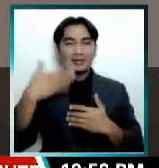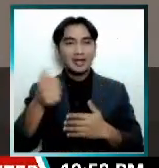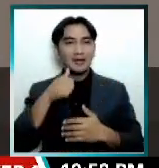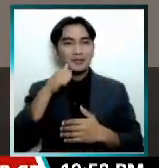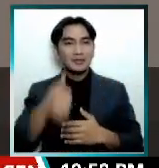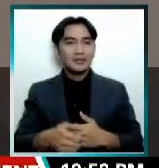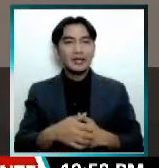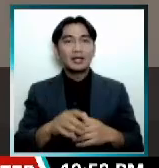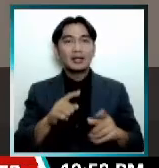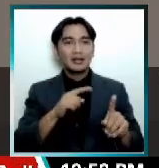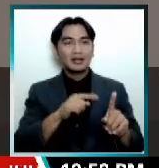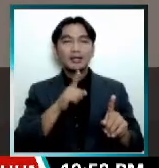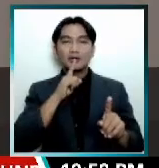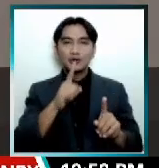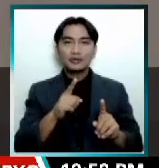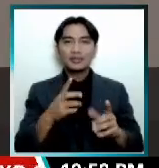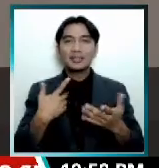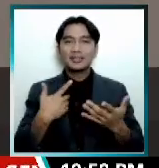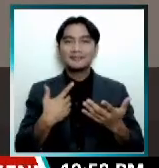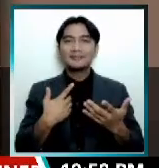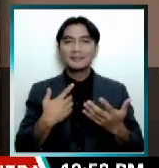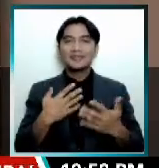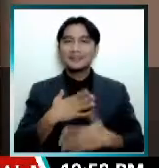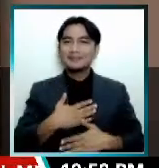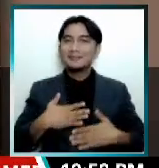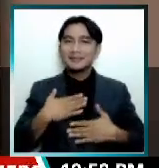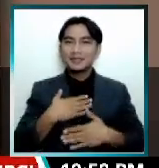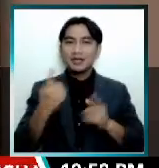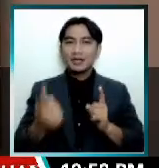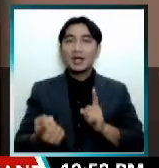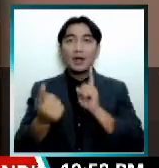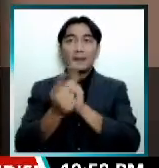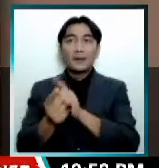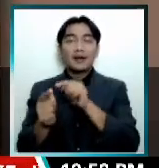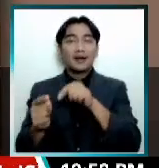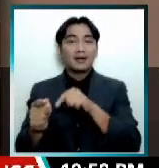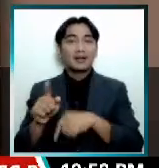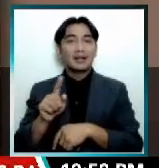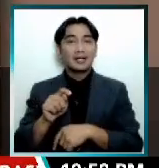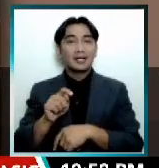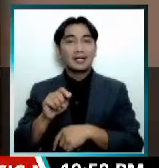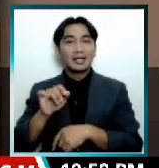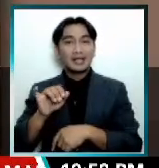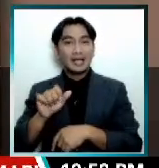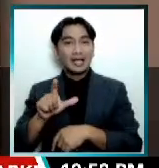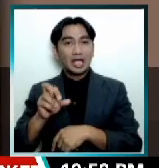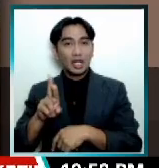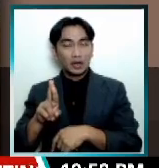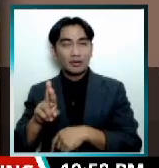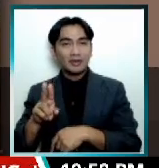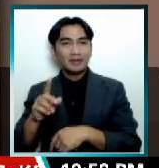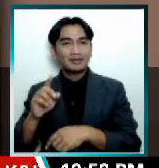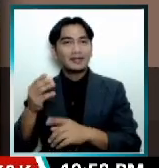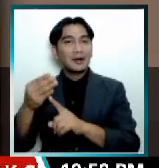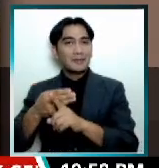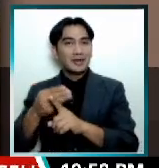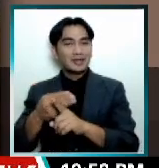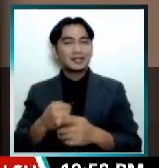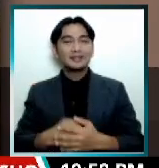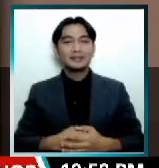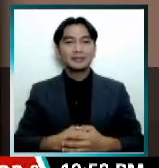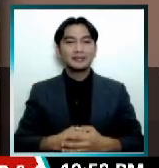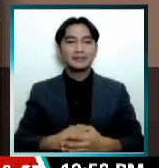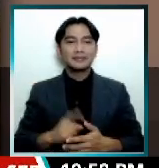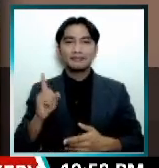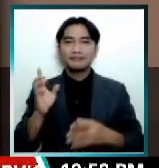siyang makita ang idolo ng live sa March. She wrote songs about basically what I was going through at the